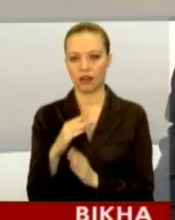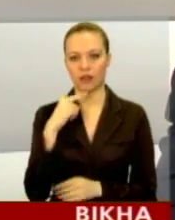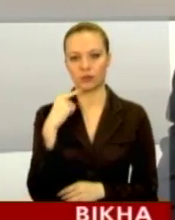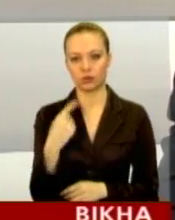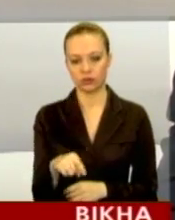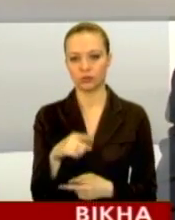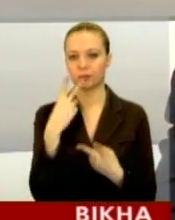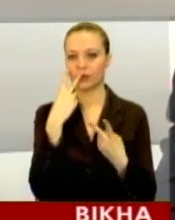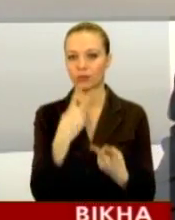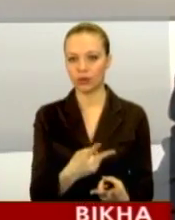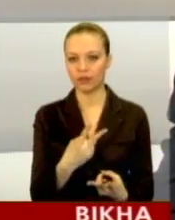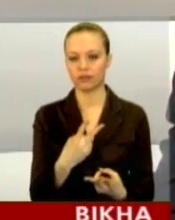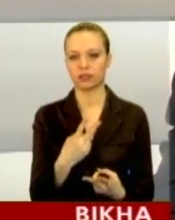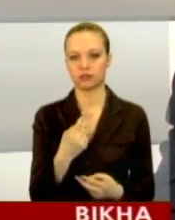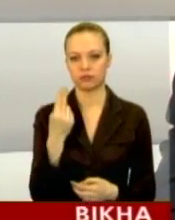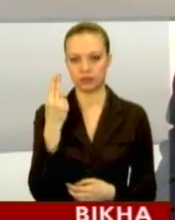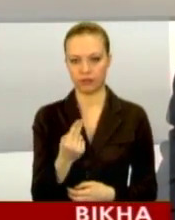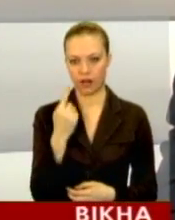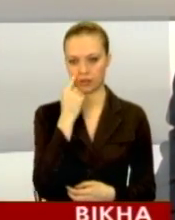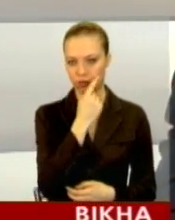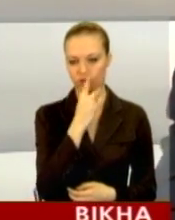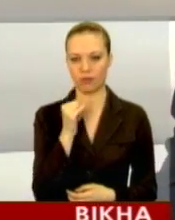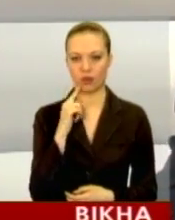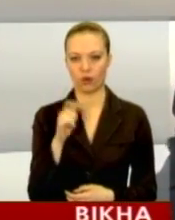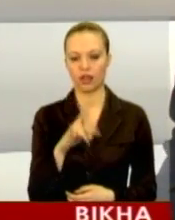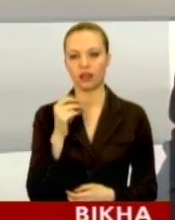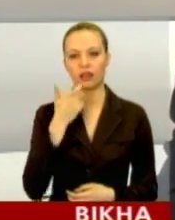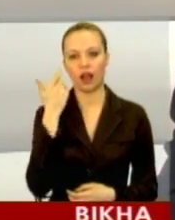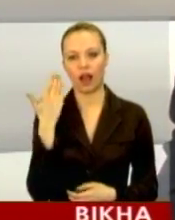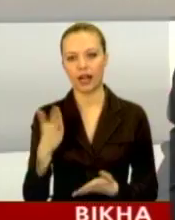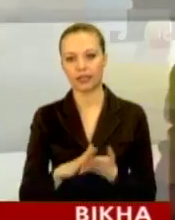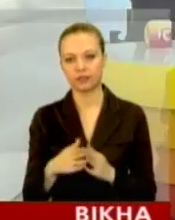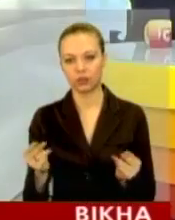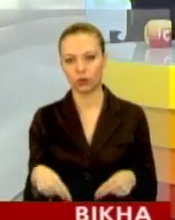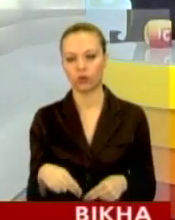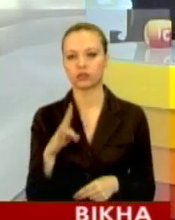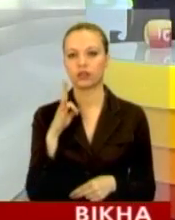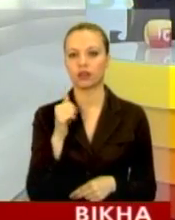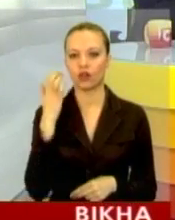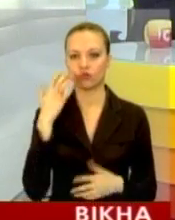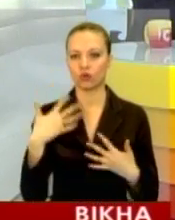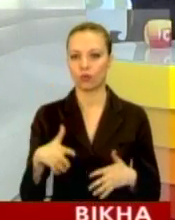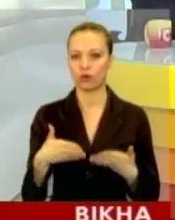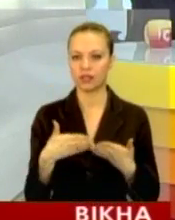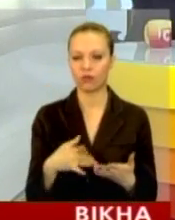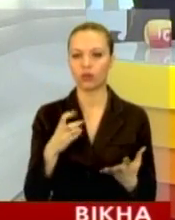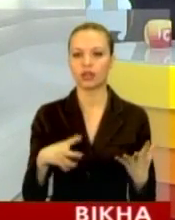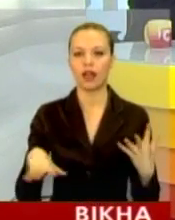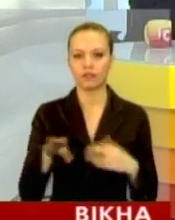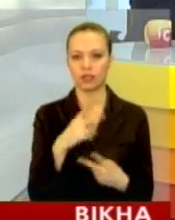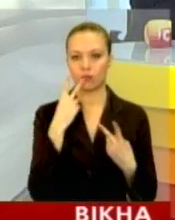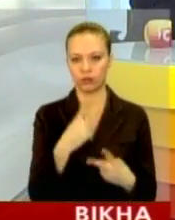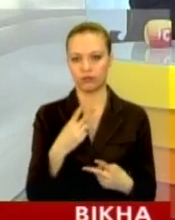Росію подивитись тверезими очима на Україну, і на Харківські угоди, і на Чорноморський флот, на все